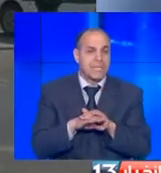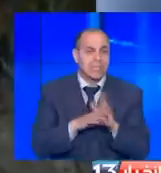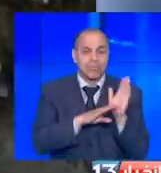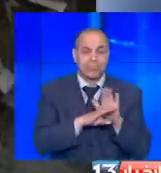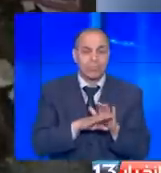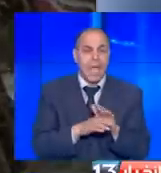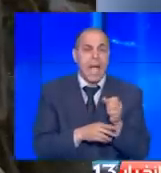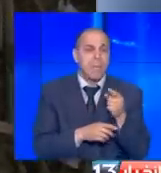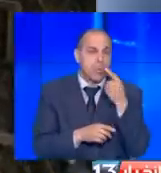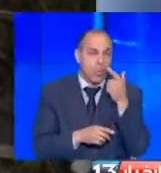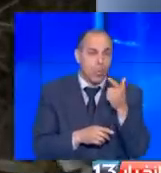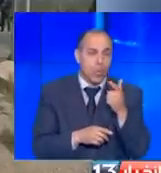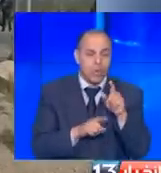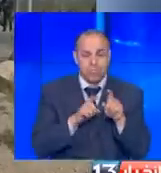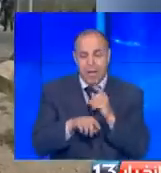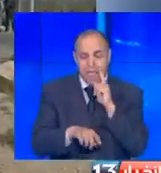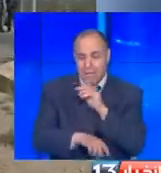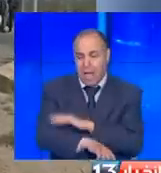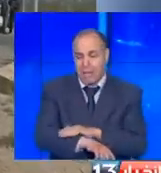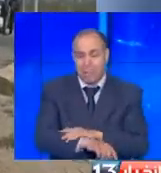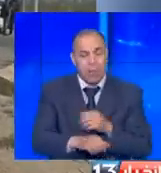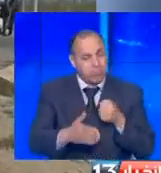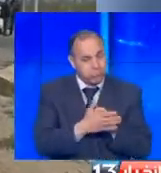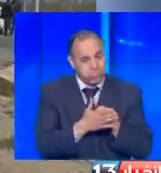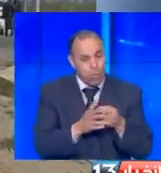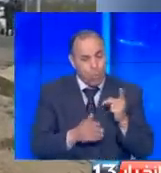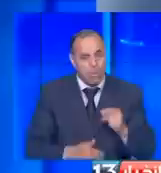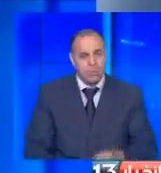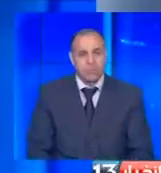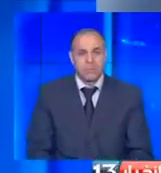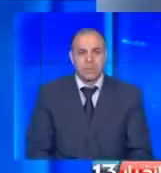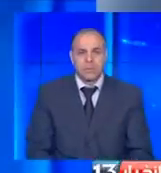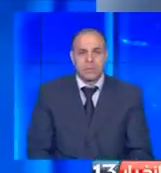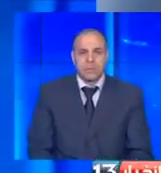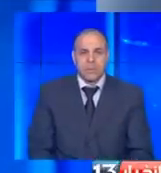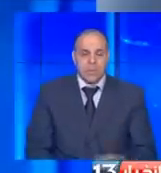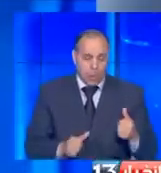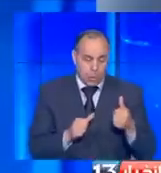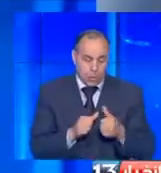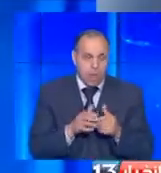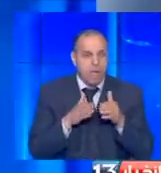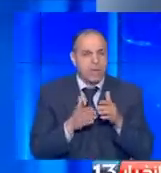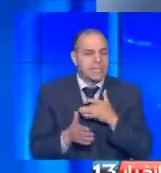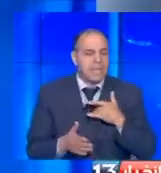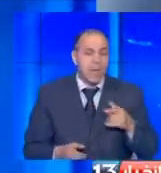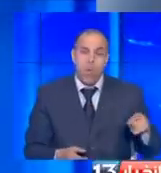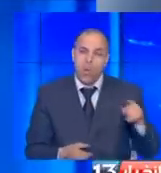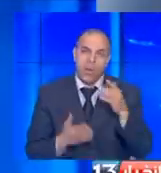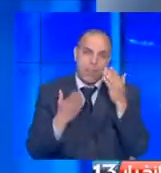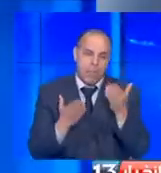منها وحماية خاصة فئة النساء العاملات من أخطار الإصابة أو الموت. وطبعا نرجو السلامة